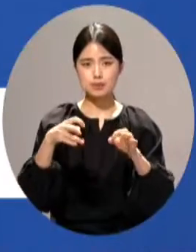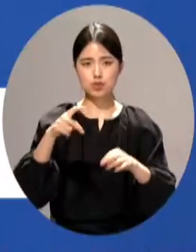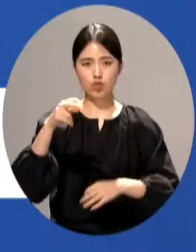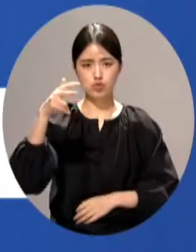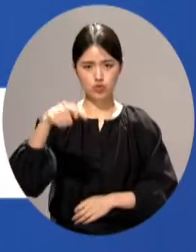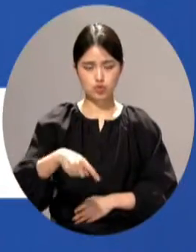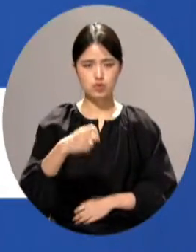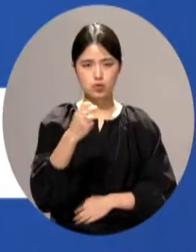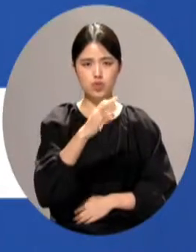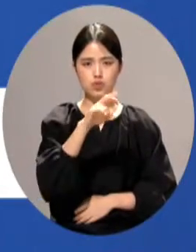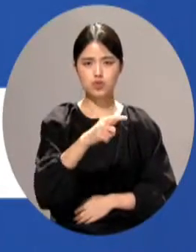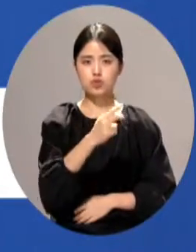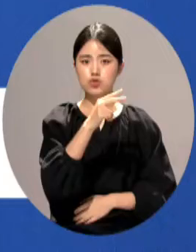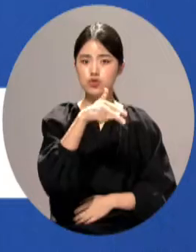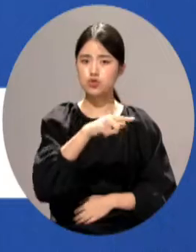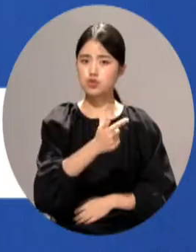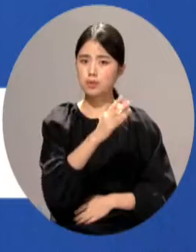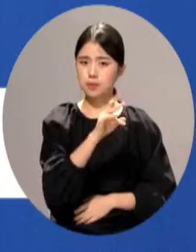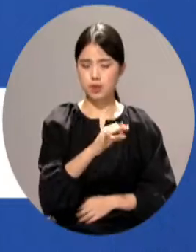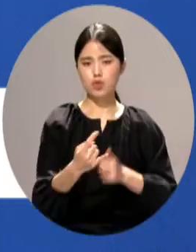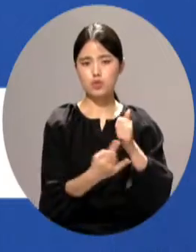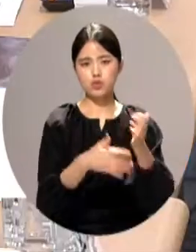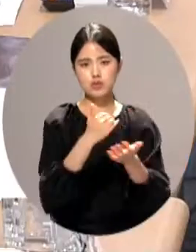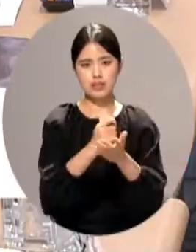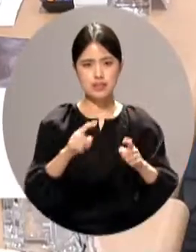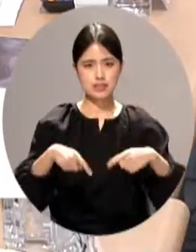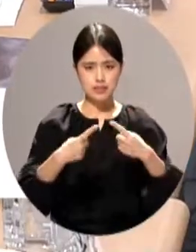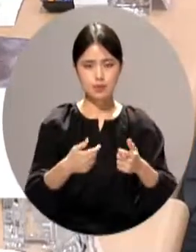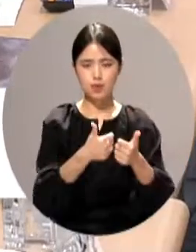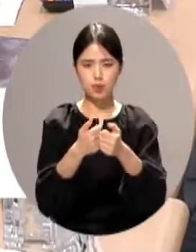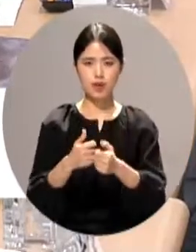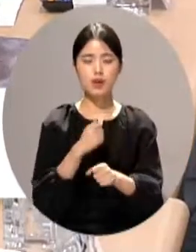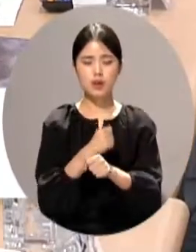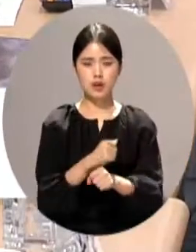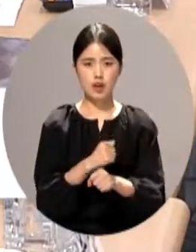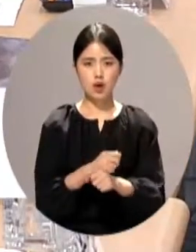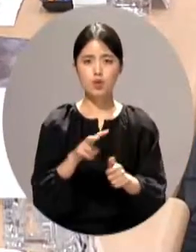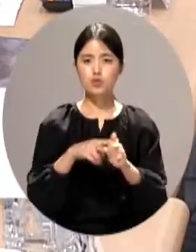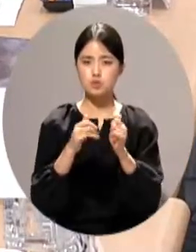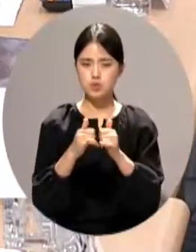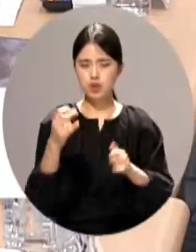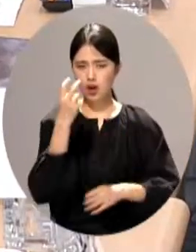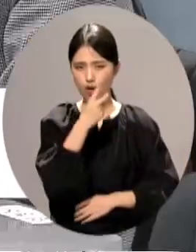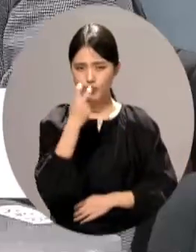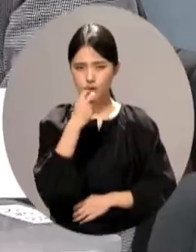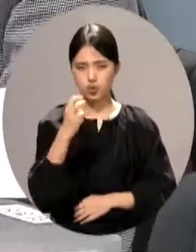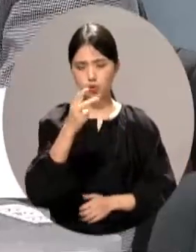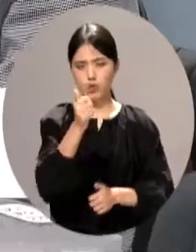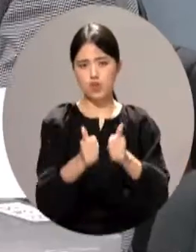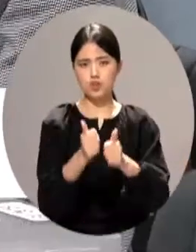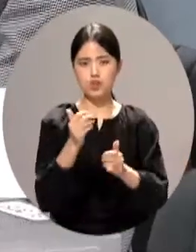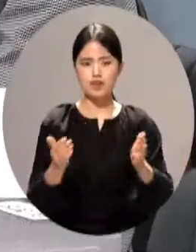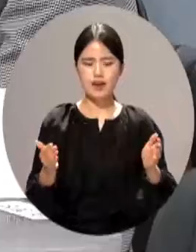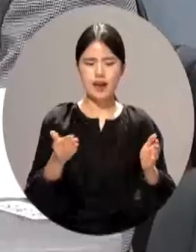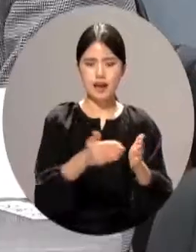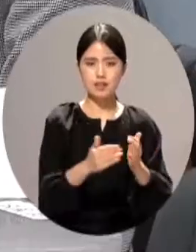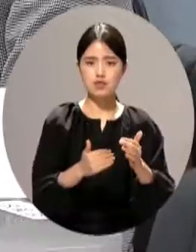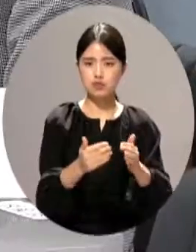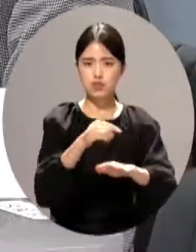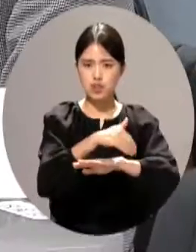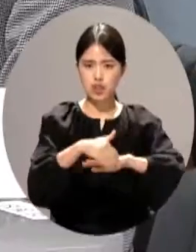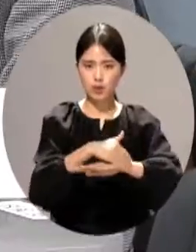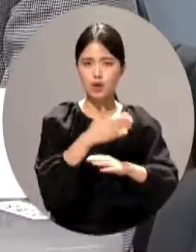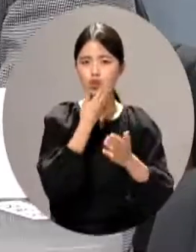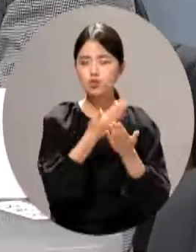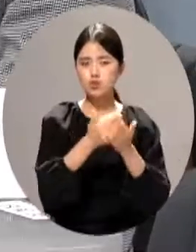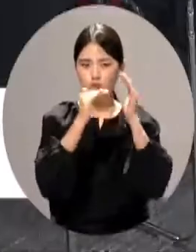도당위원장과 윤준병 공관위원장이 참석한 가운데 회의를 열고 후보자 검증 등 경선까지의 추진 일정과